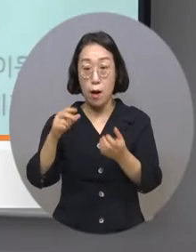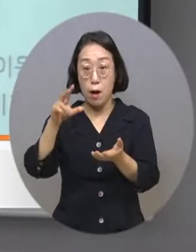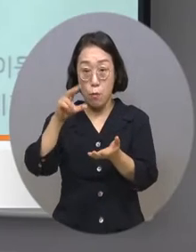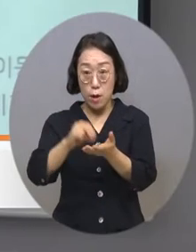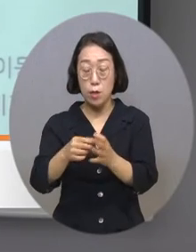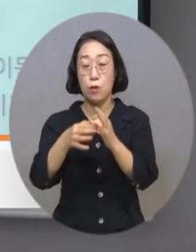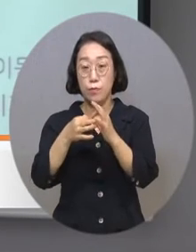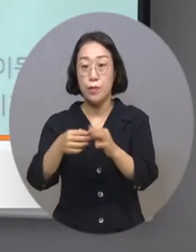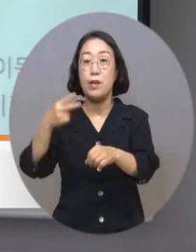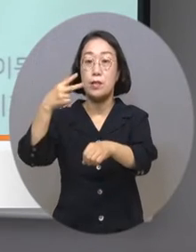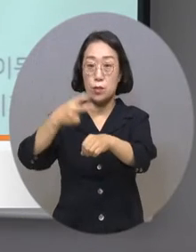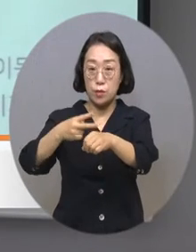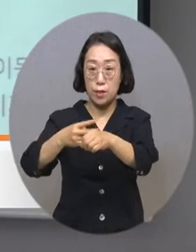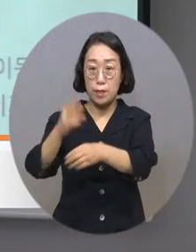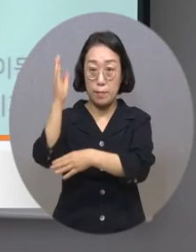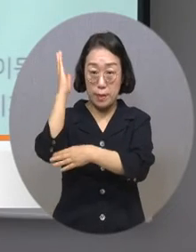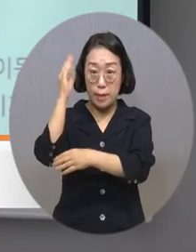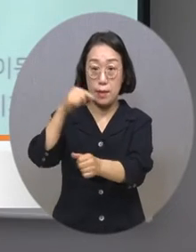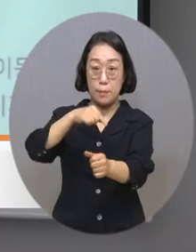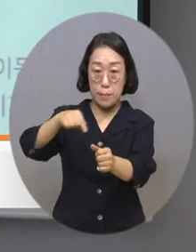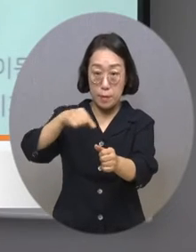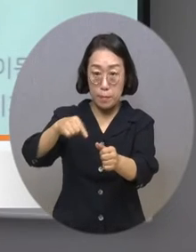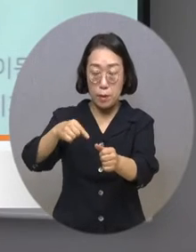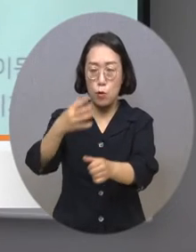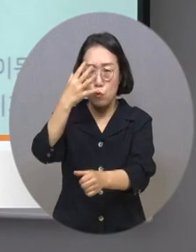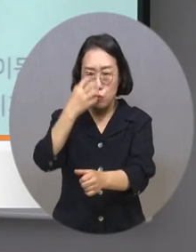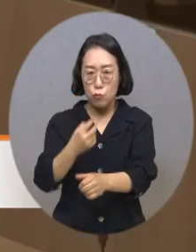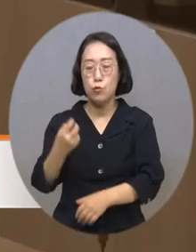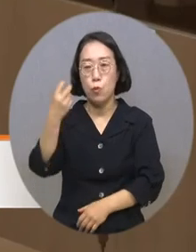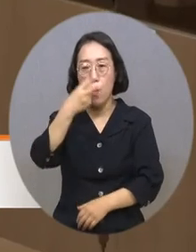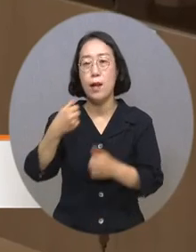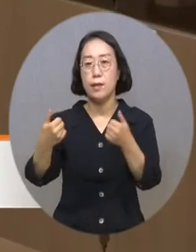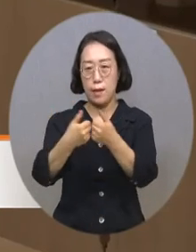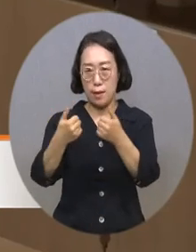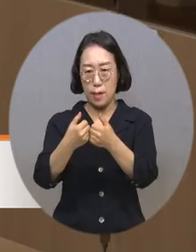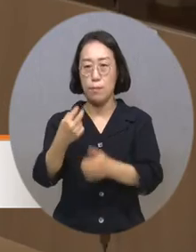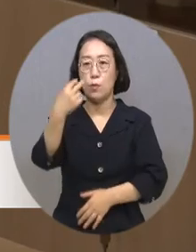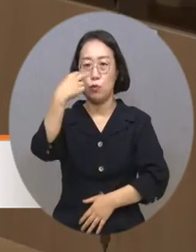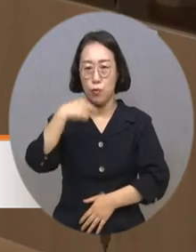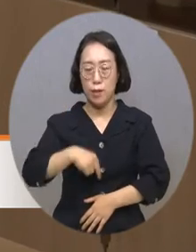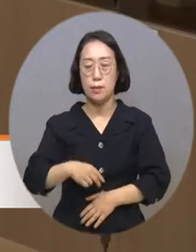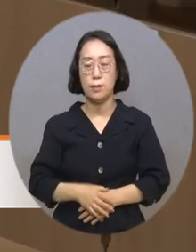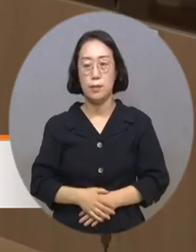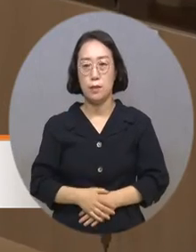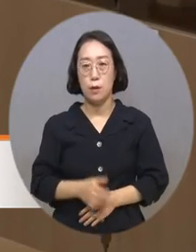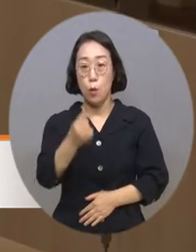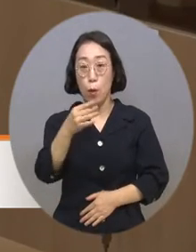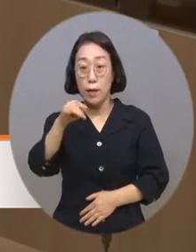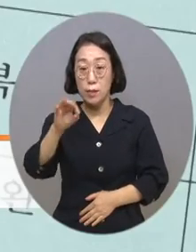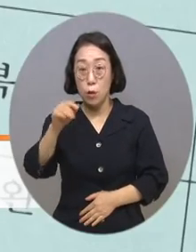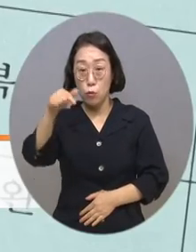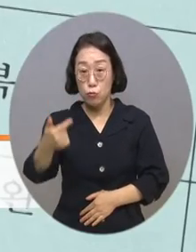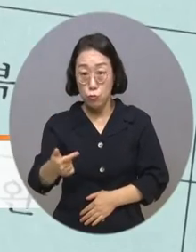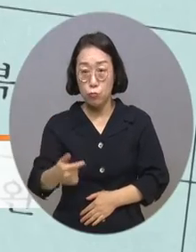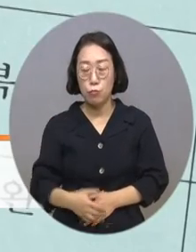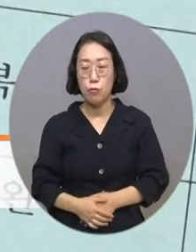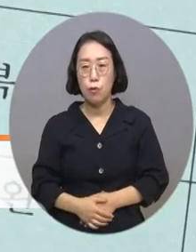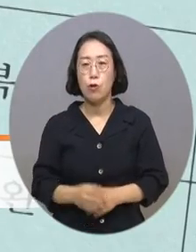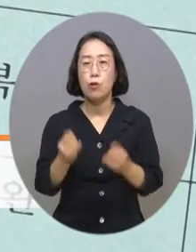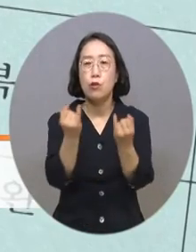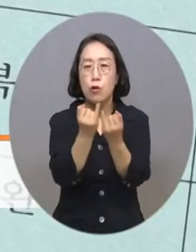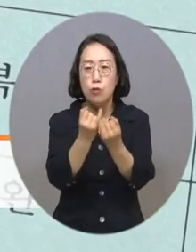파견된 강사의 강의와 함께 우울증 관리 상담까지 함께 열렸습니다. 횡성군에서